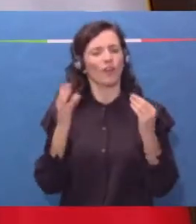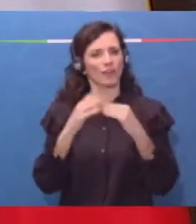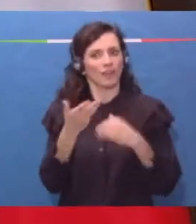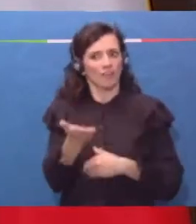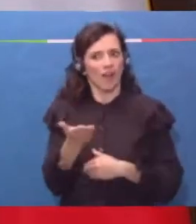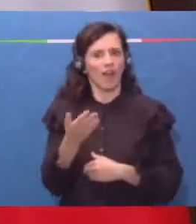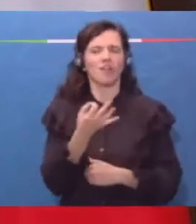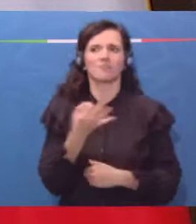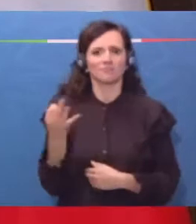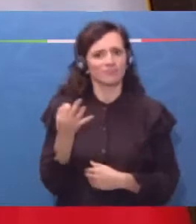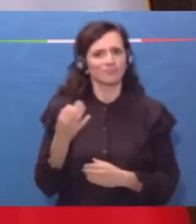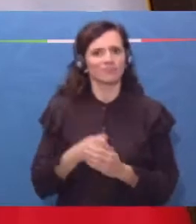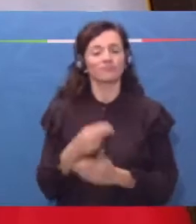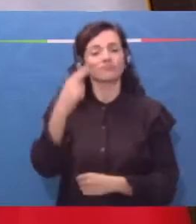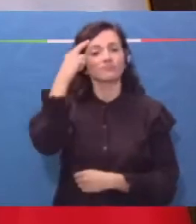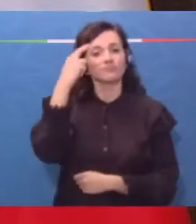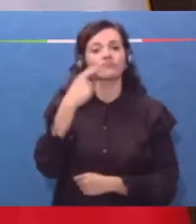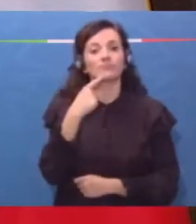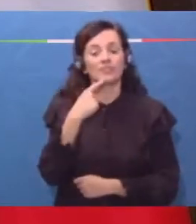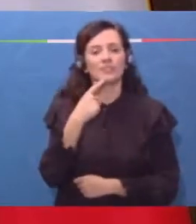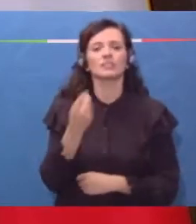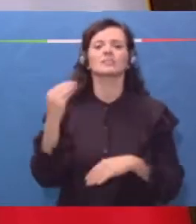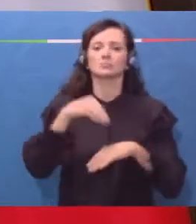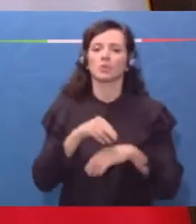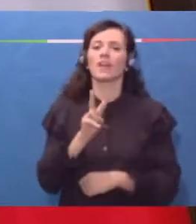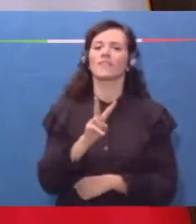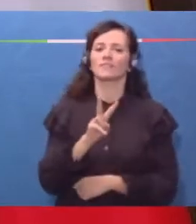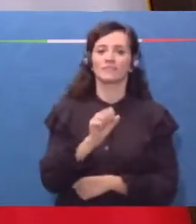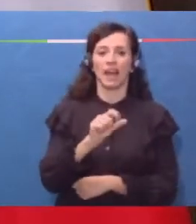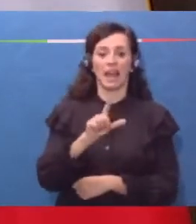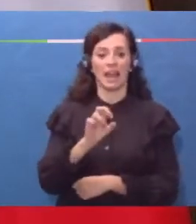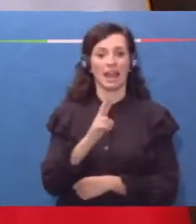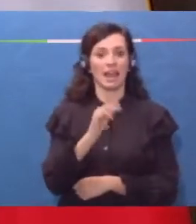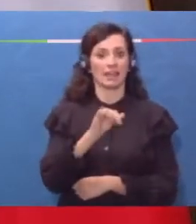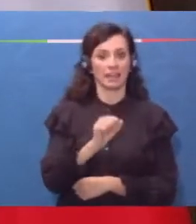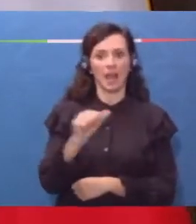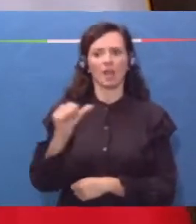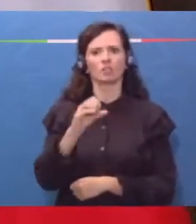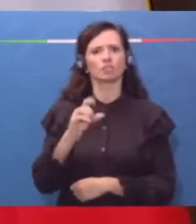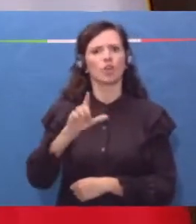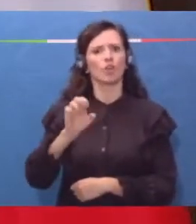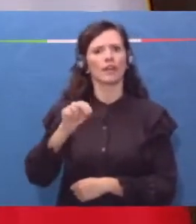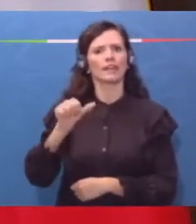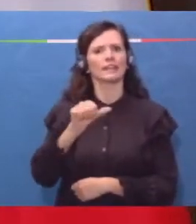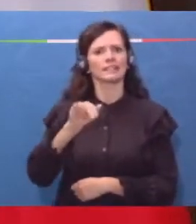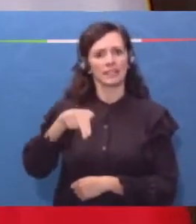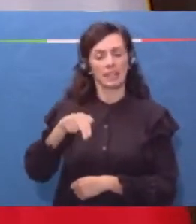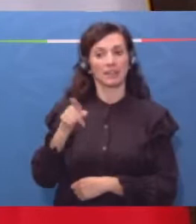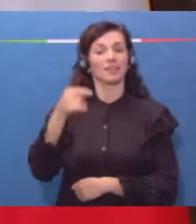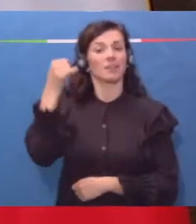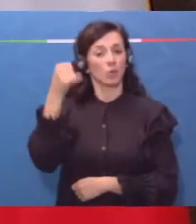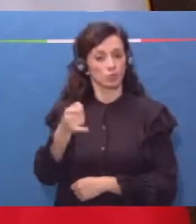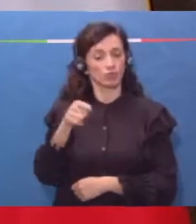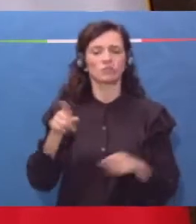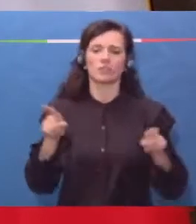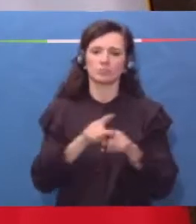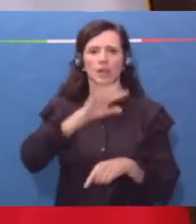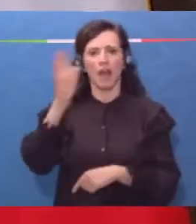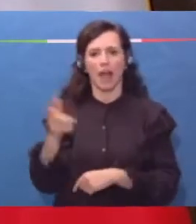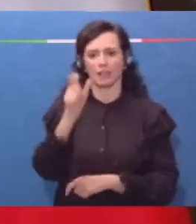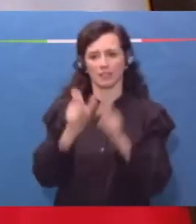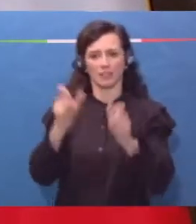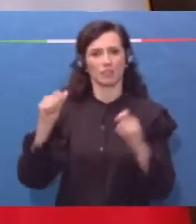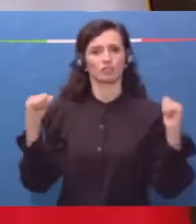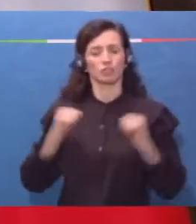particolare Valeria Solesin, uccisa insieme a tanti cittadini francesi e di altre